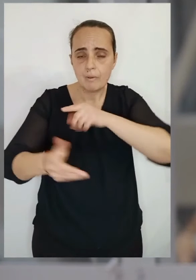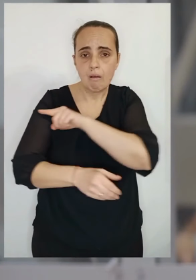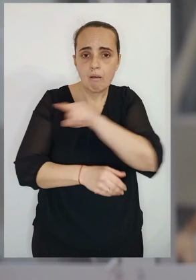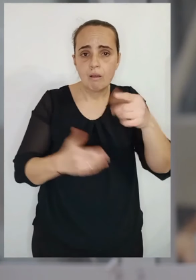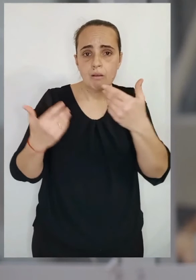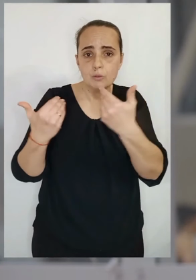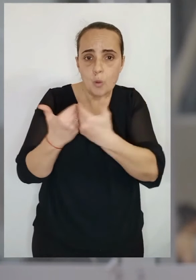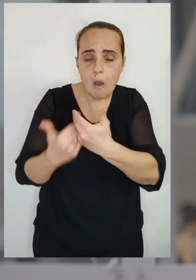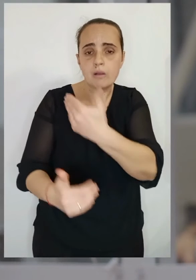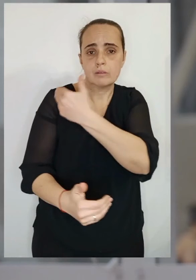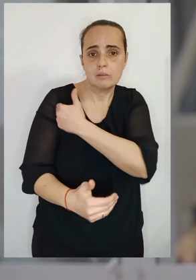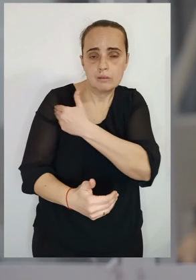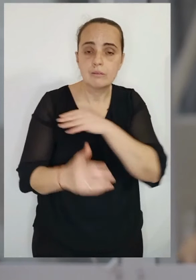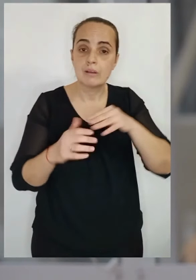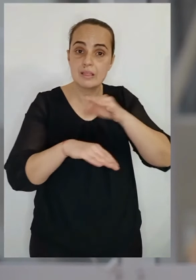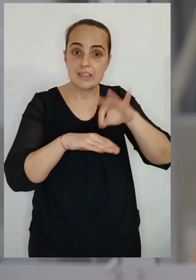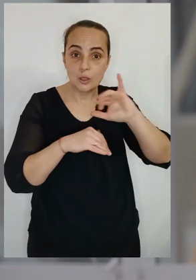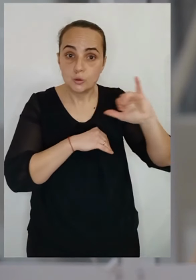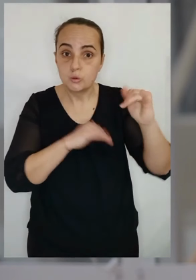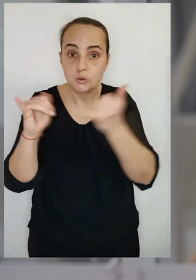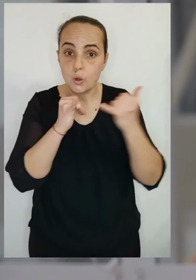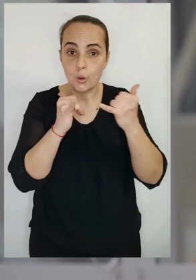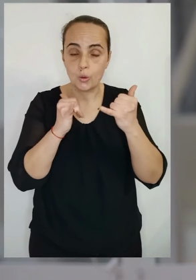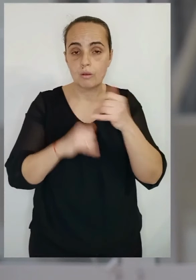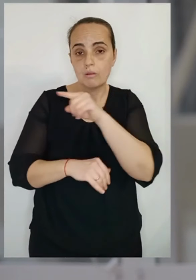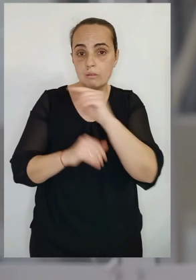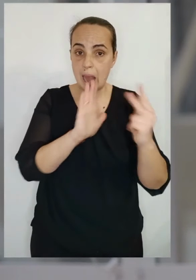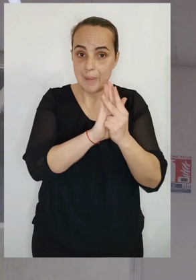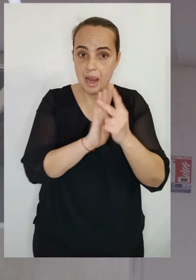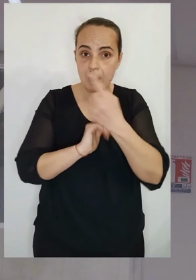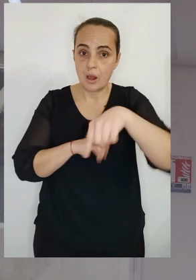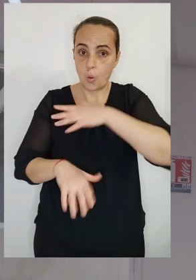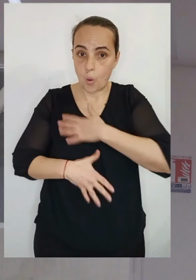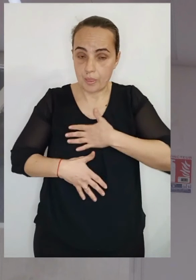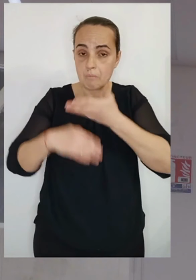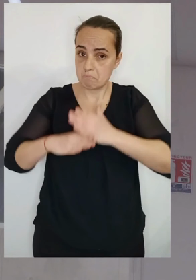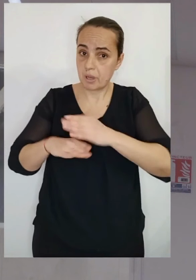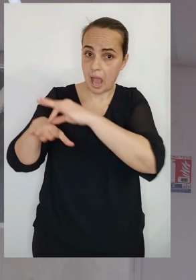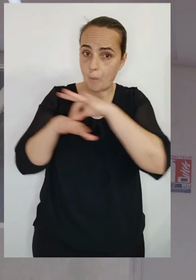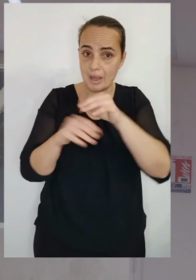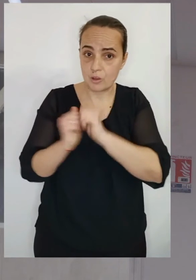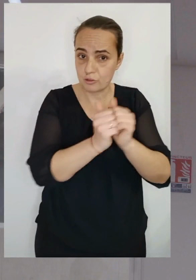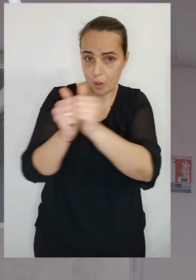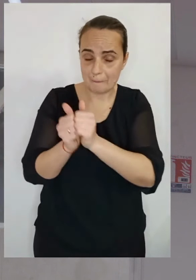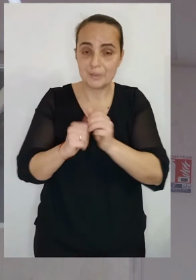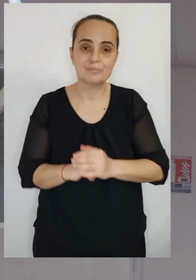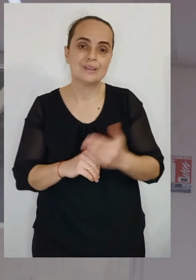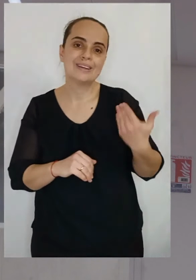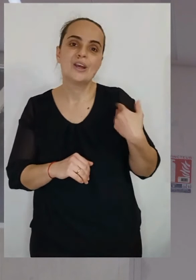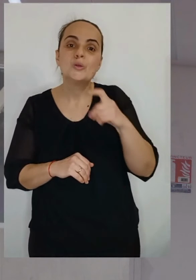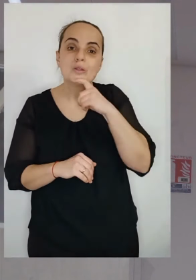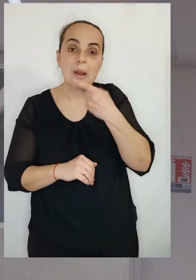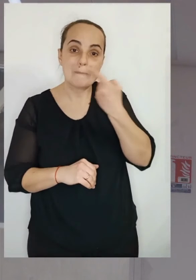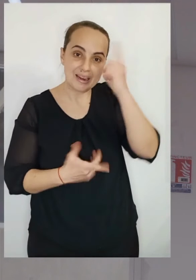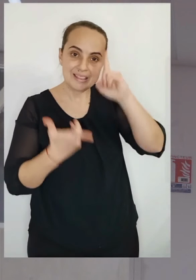demandeurs et très contents qu'on soit labellisé Terre de Jeux. Ils sont tout à fait prêts à nous accompagner. On l'a évoqué un petit peu tout à l'heure, le